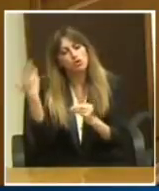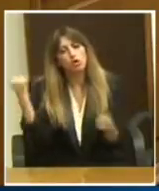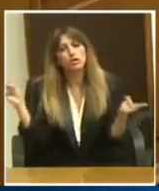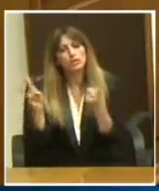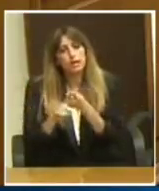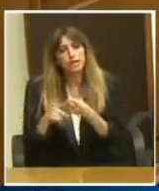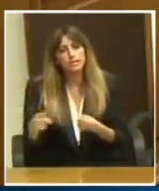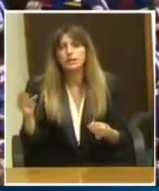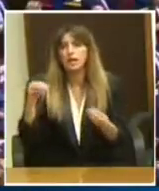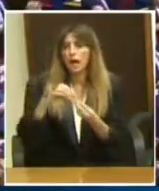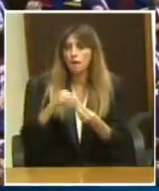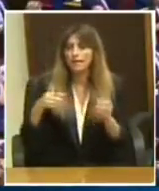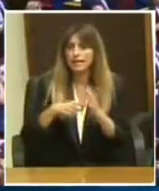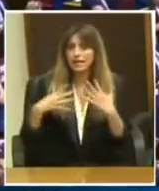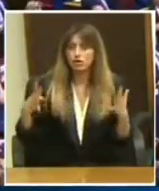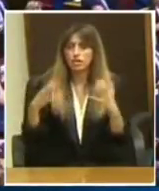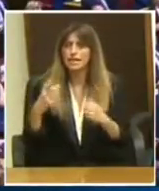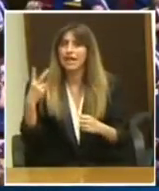Απρίλη του 1992.